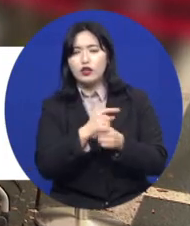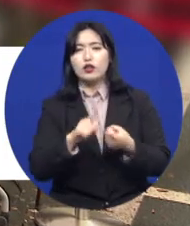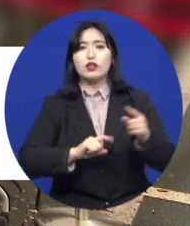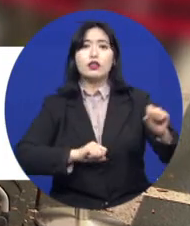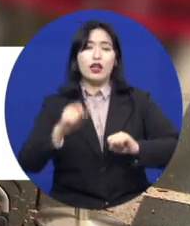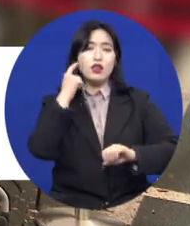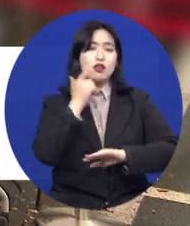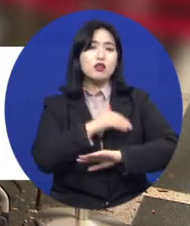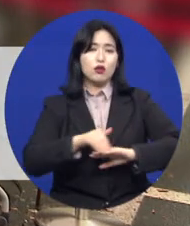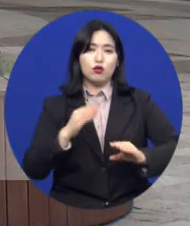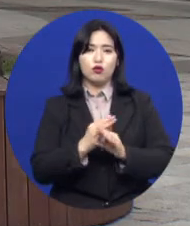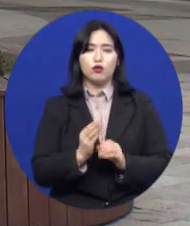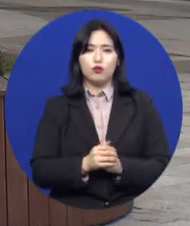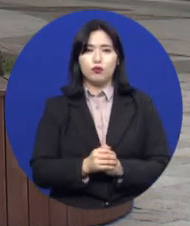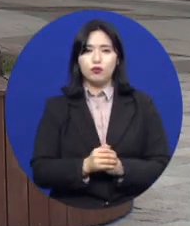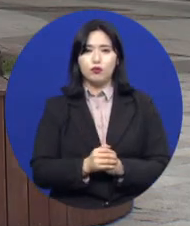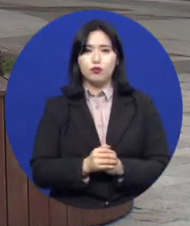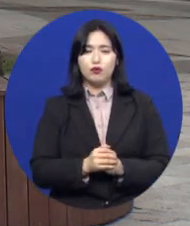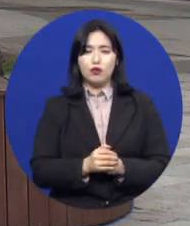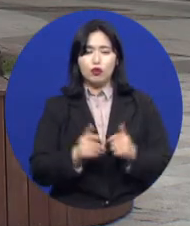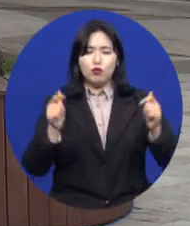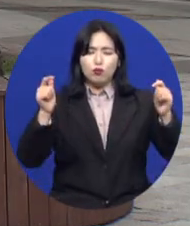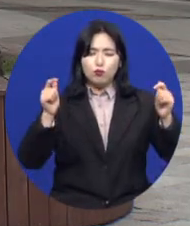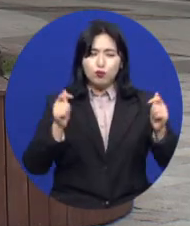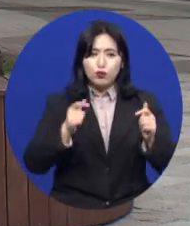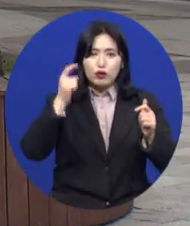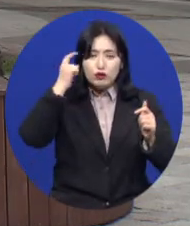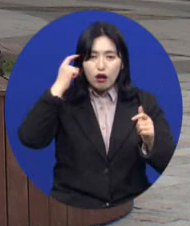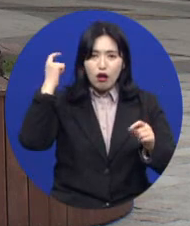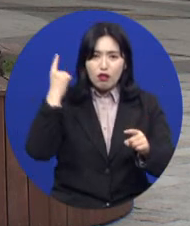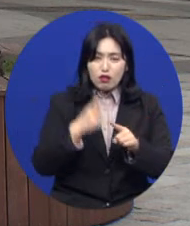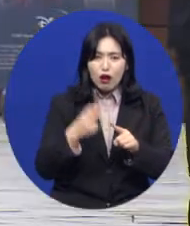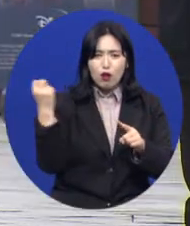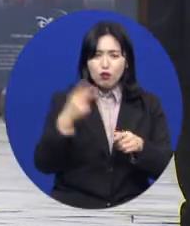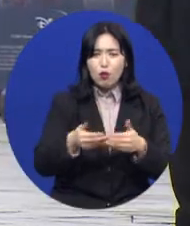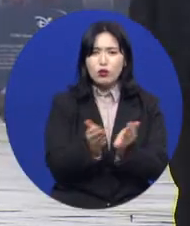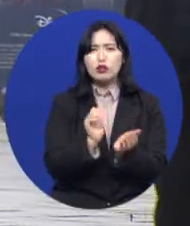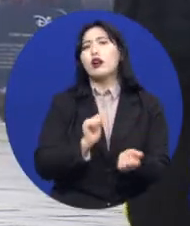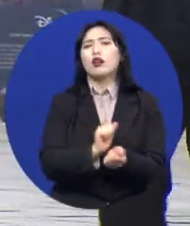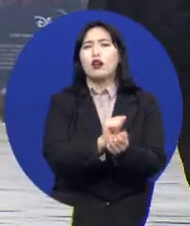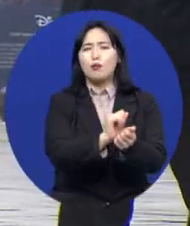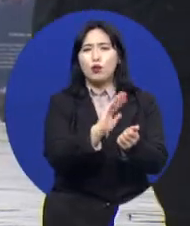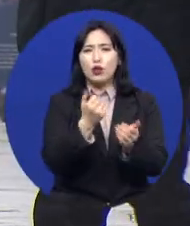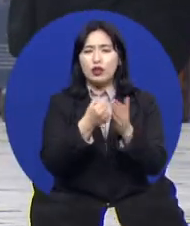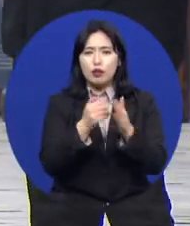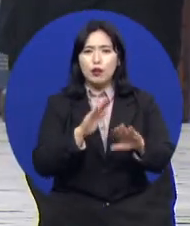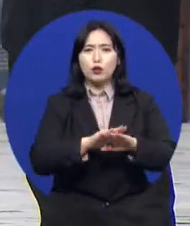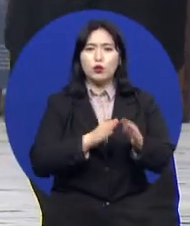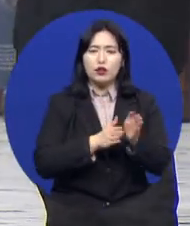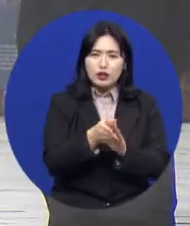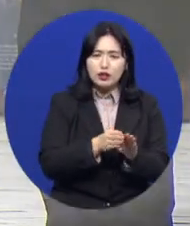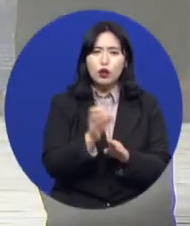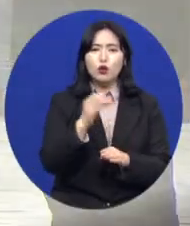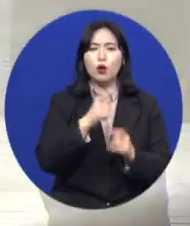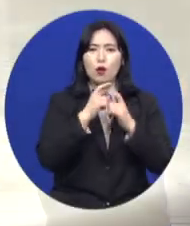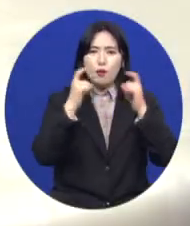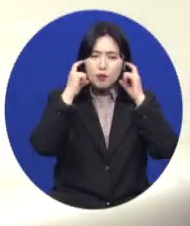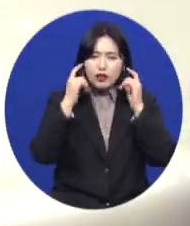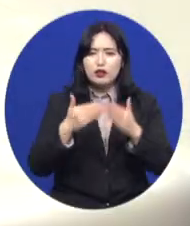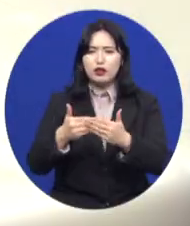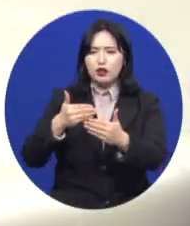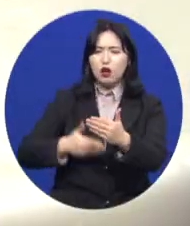하려고 쉬움 갈아 않는가 싶던 집단 감염이 또다시 발생하면서 손 식기와 거리두기 마스크 착용 등